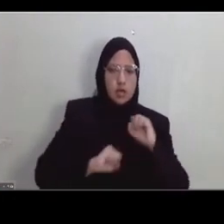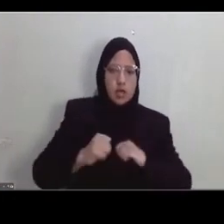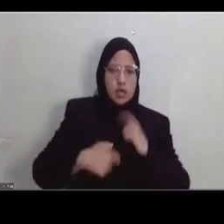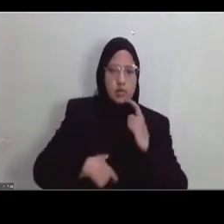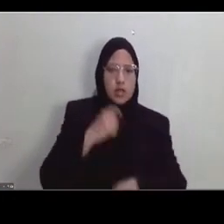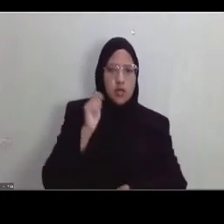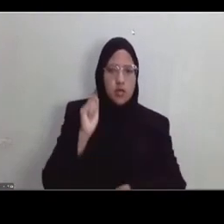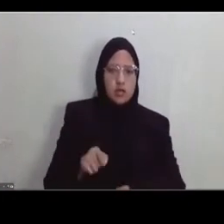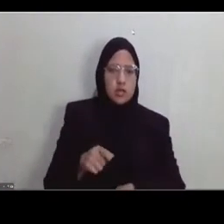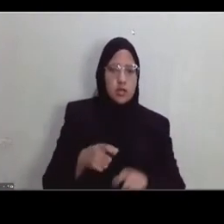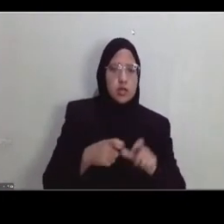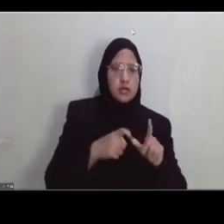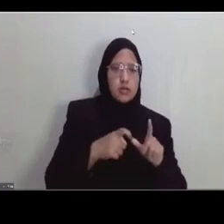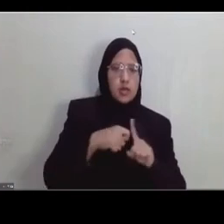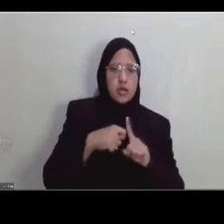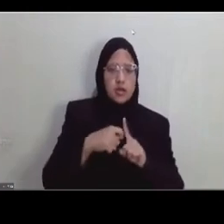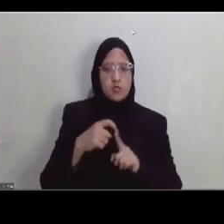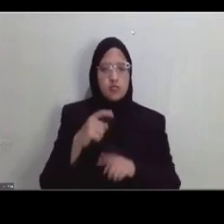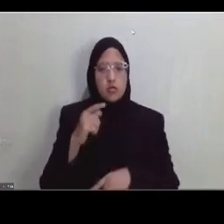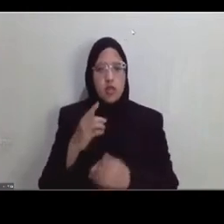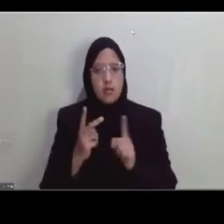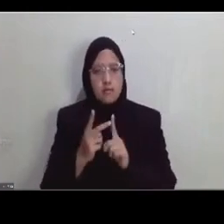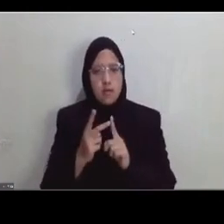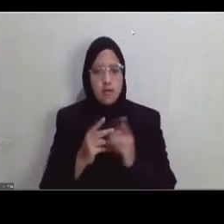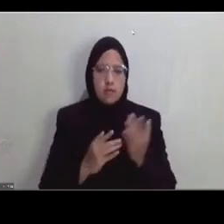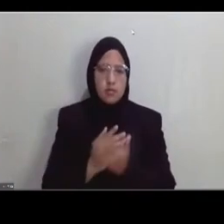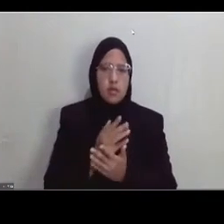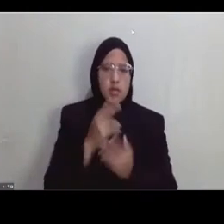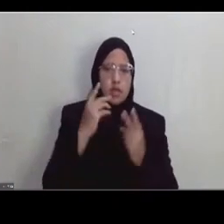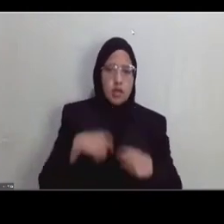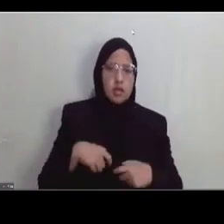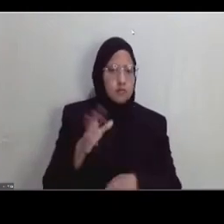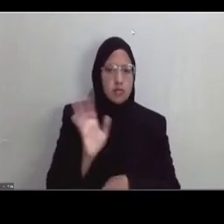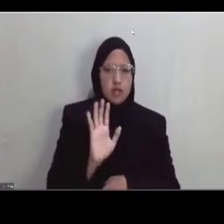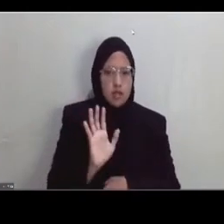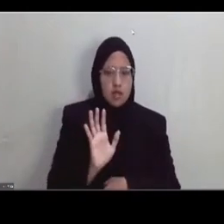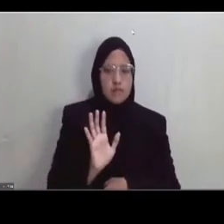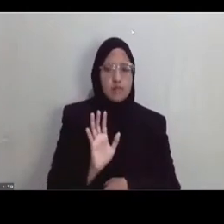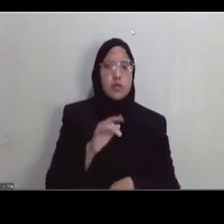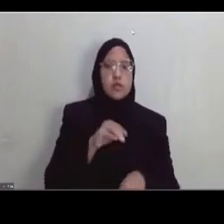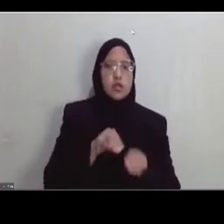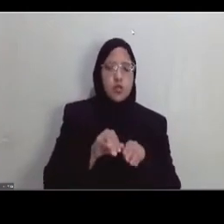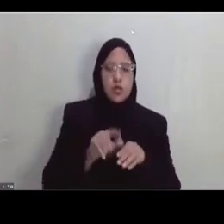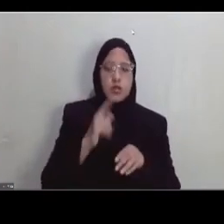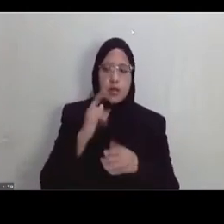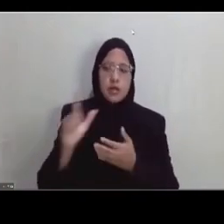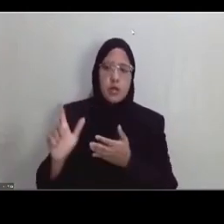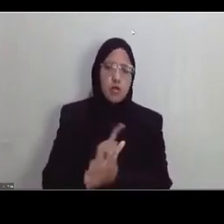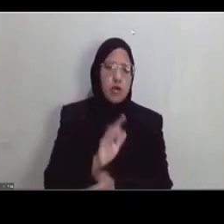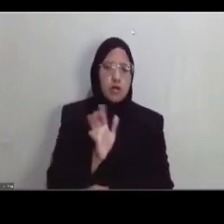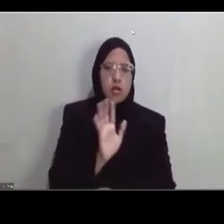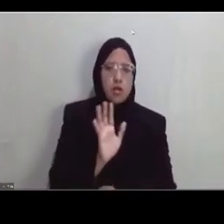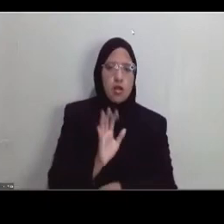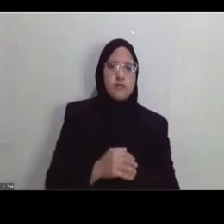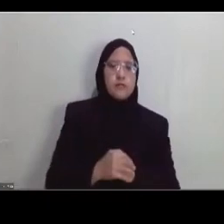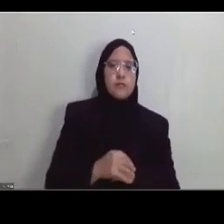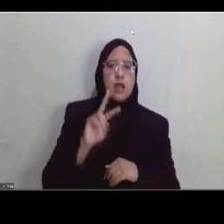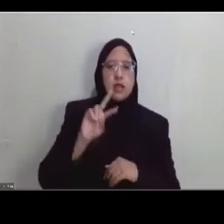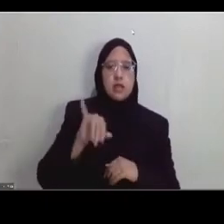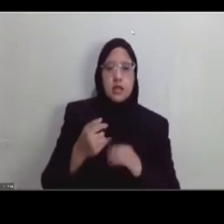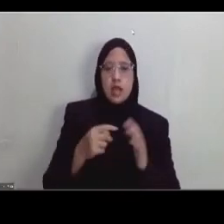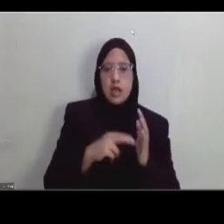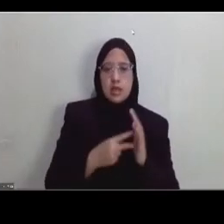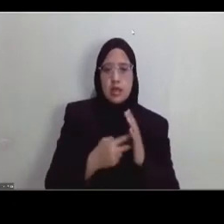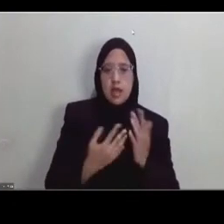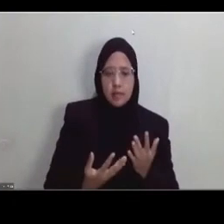karsah utama yang dilakukan oleh Hakim terlapor sebagaimana dilalilkan oleh pelapor denganikian Hakim terlapor